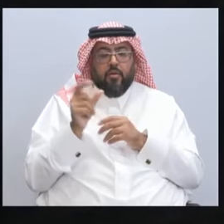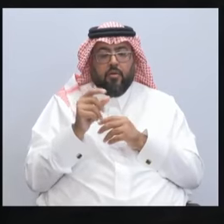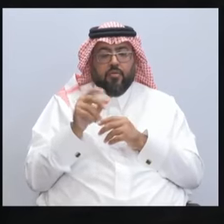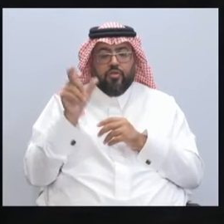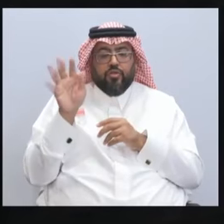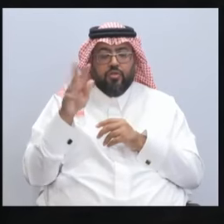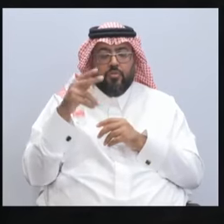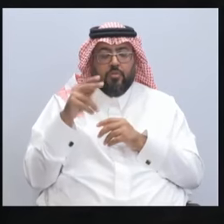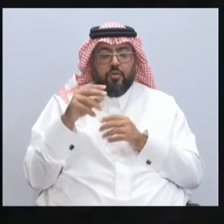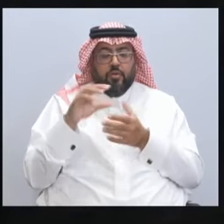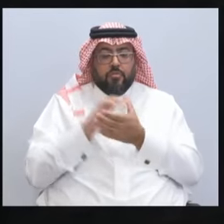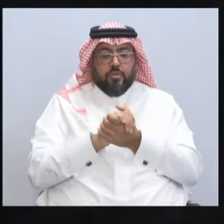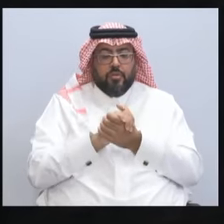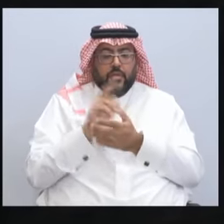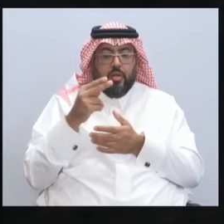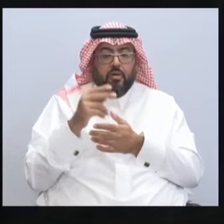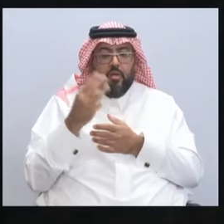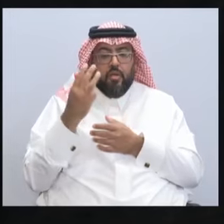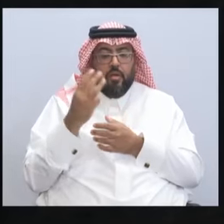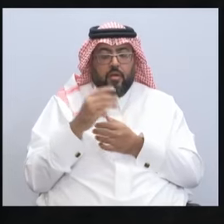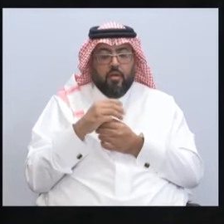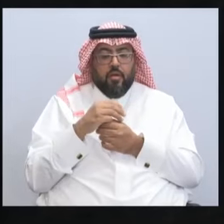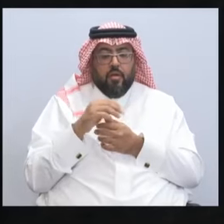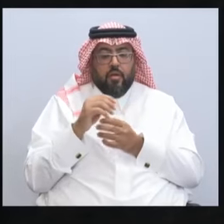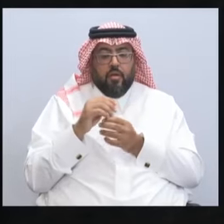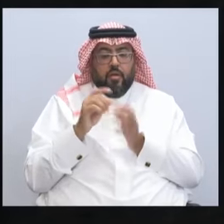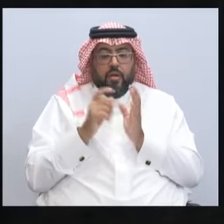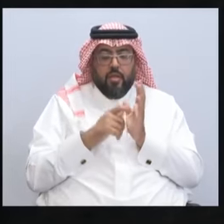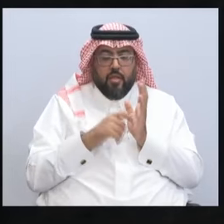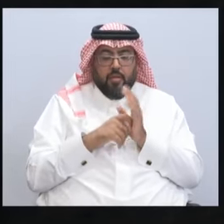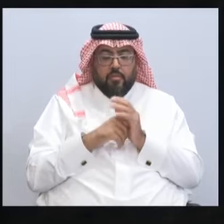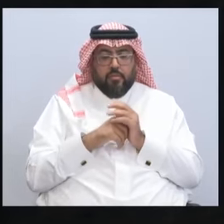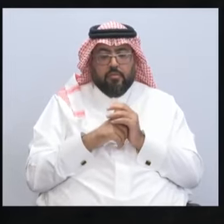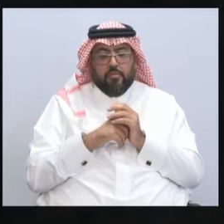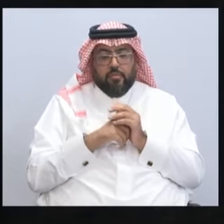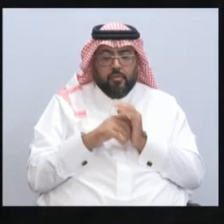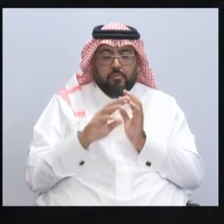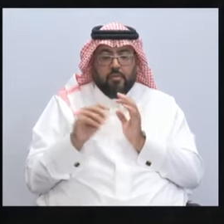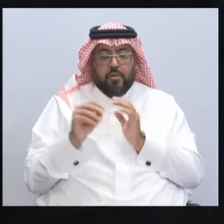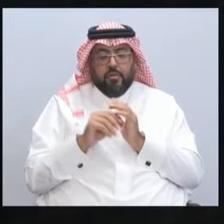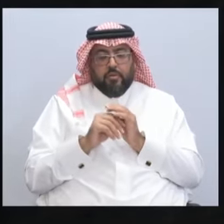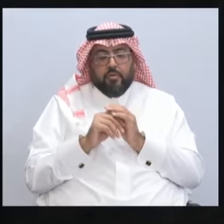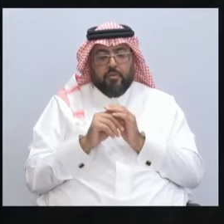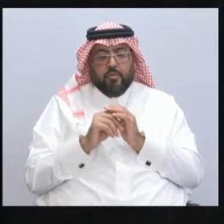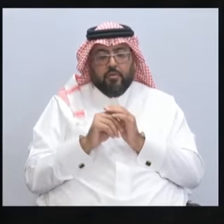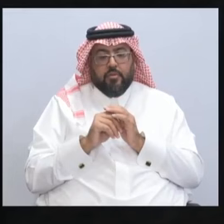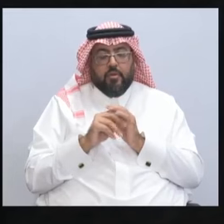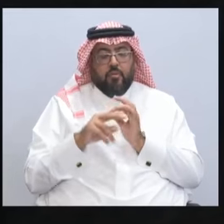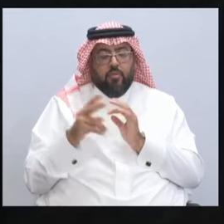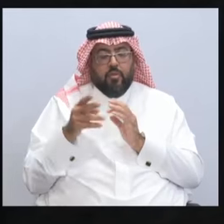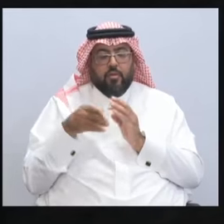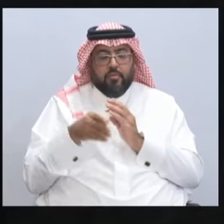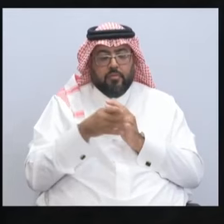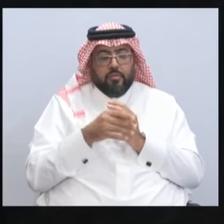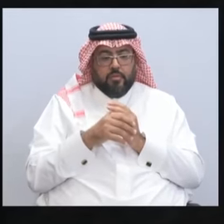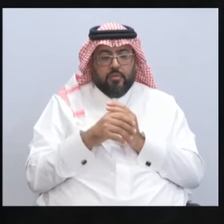الشعوب دول مجلس التعاون ثلاثه وضع الانظمه المتماثله في